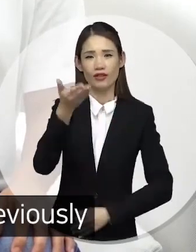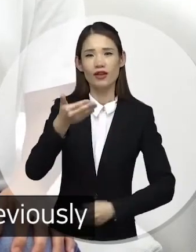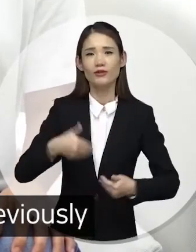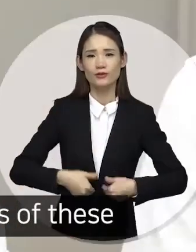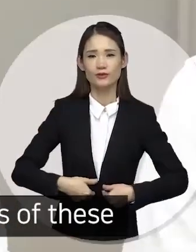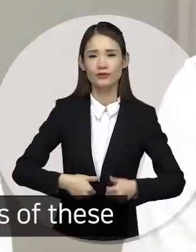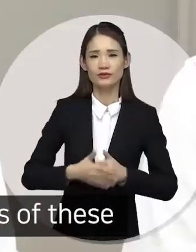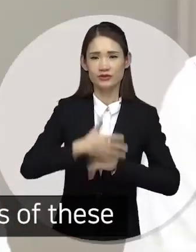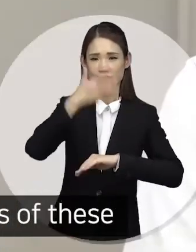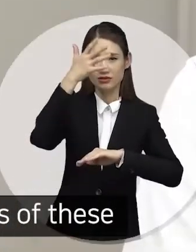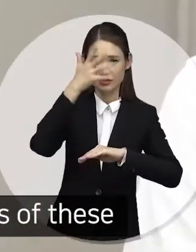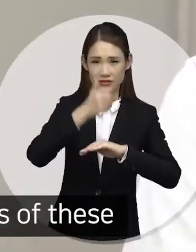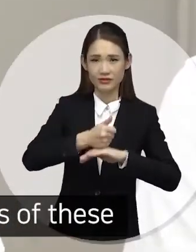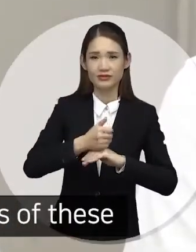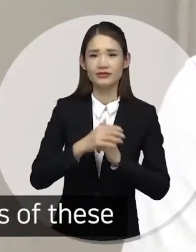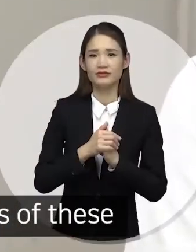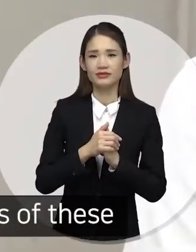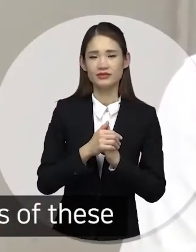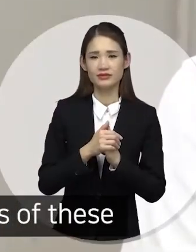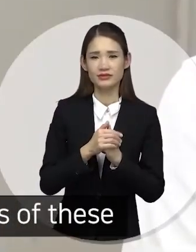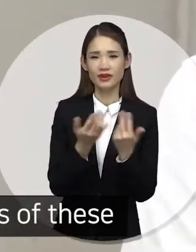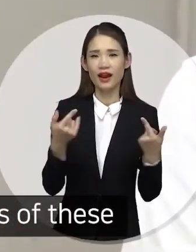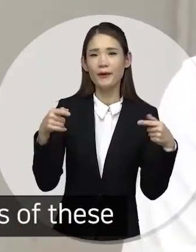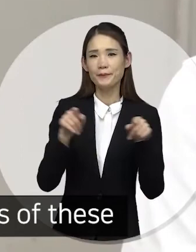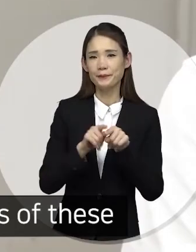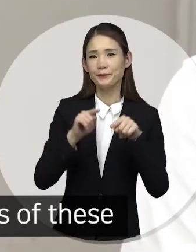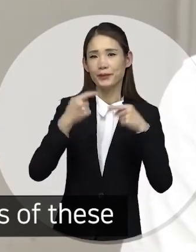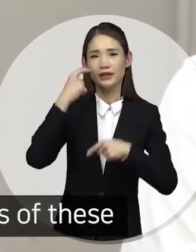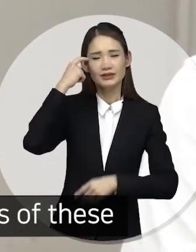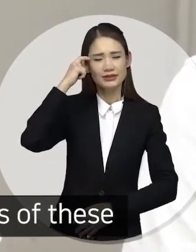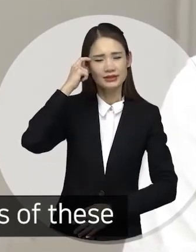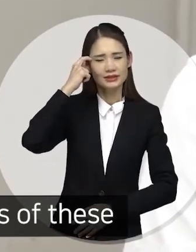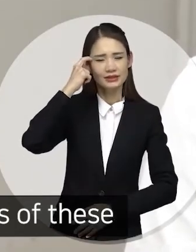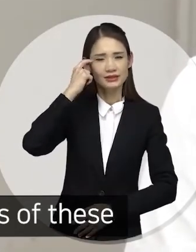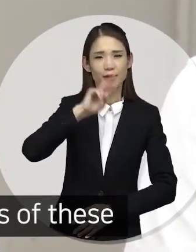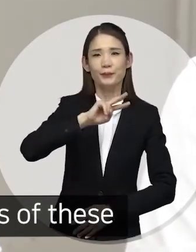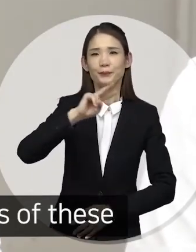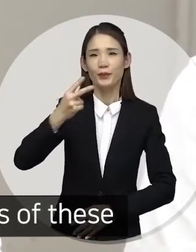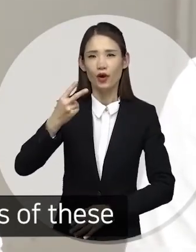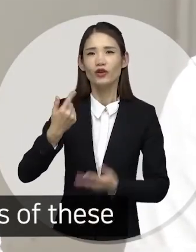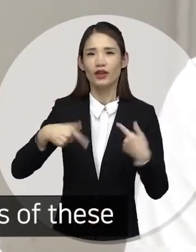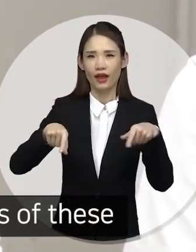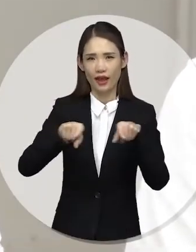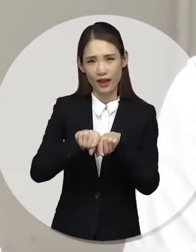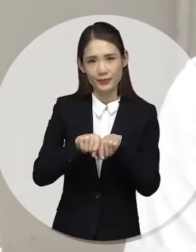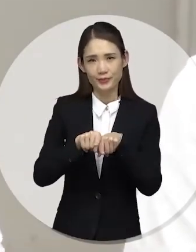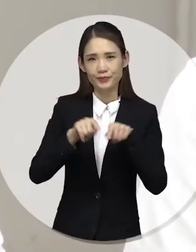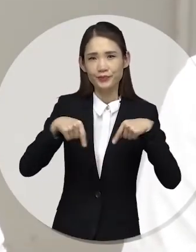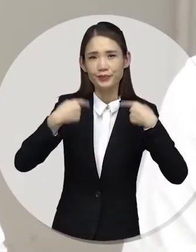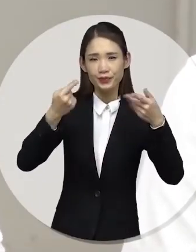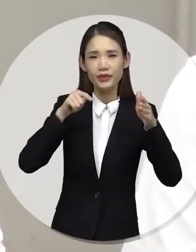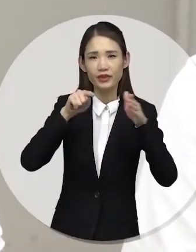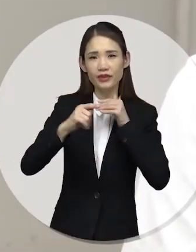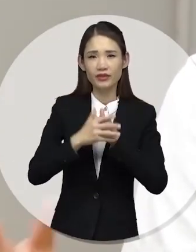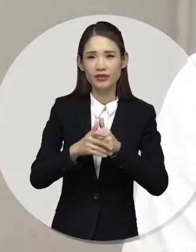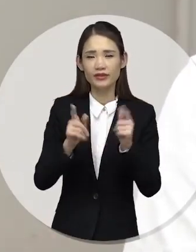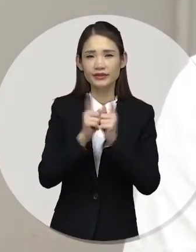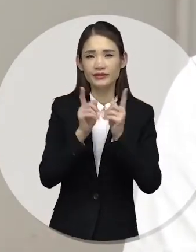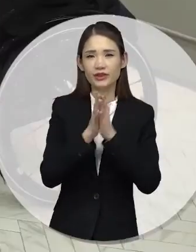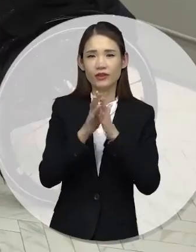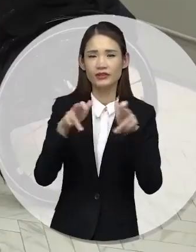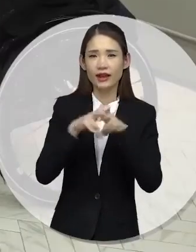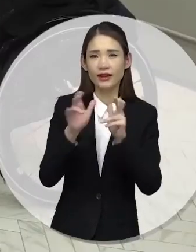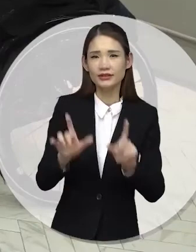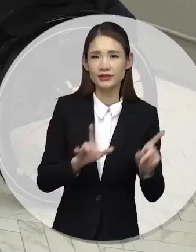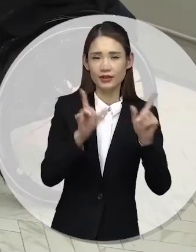되는 건데 결국은 그것과 함께 갈 수 있는 인식의 변화도 함께 가야만 실질적으로 장애인들의